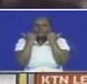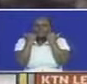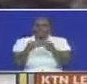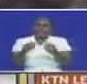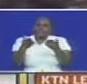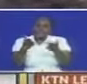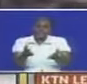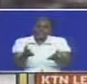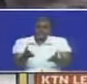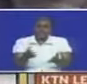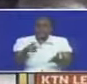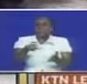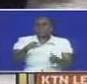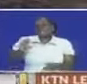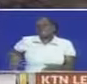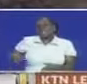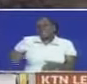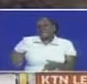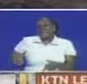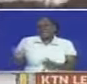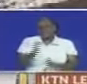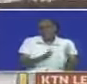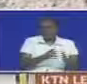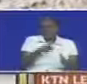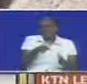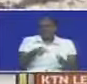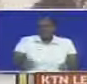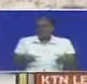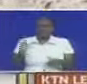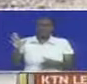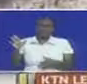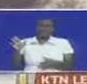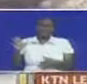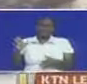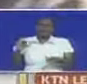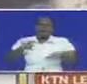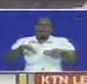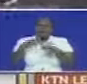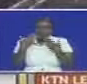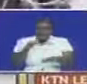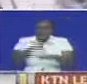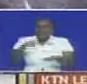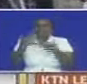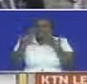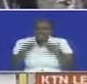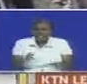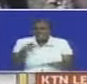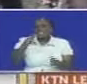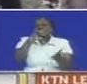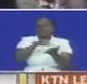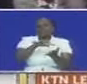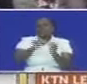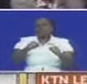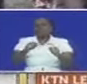Ingawa hatua hii itakuwa imechelewa kwa Panga Kanyagera, ambaye maisha yake tayari yamekatizwa ghafla katika kisa ambacho kingeweza